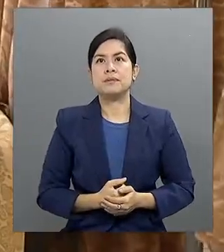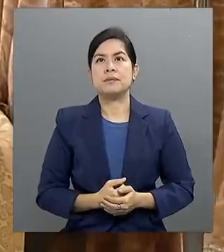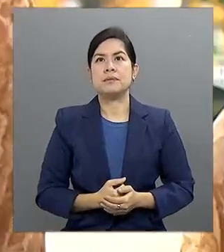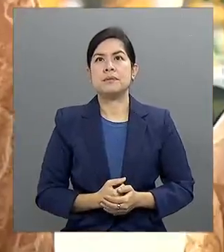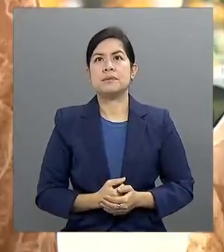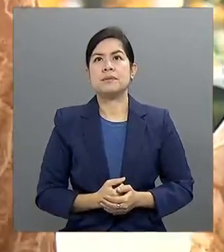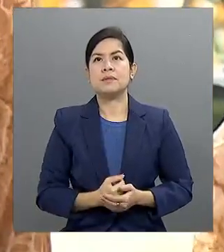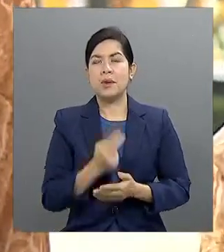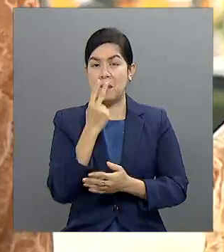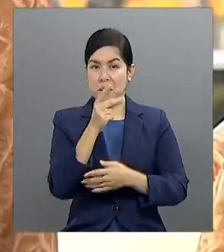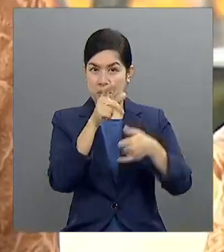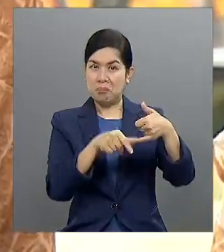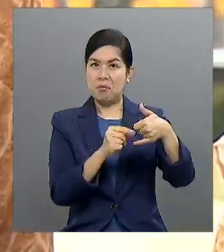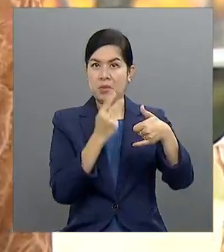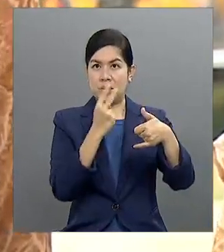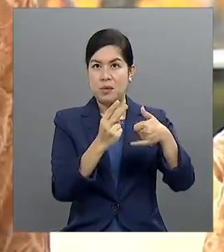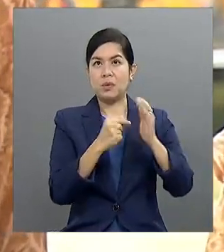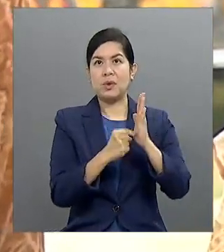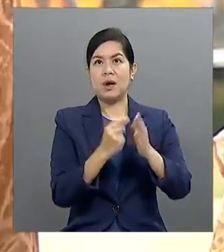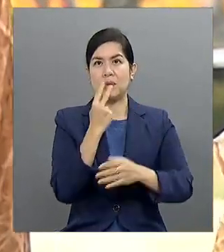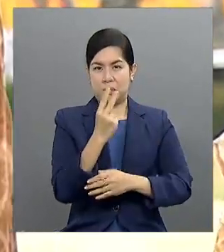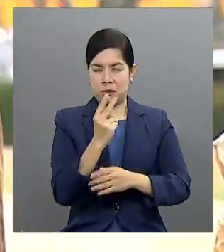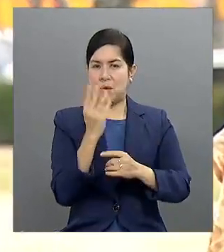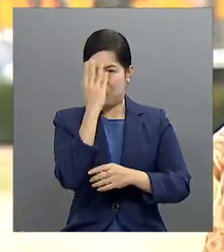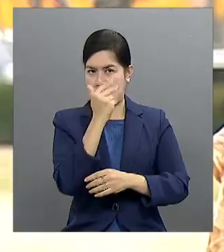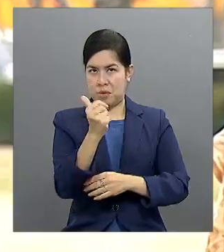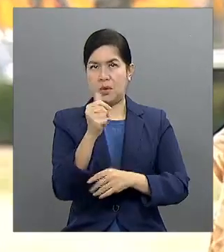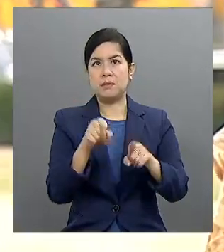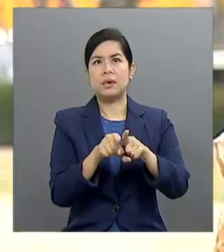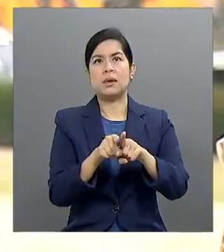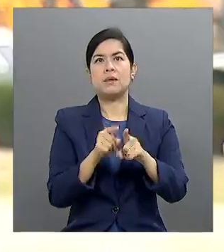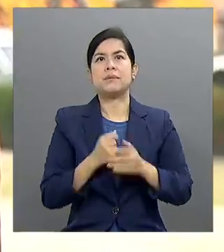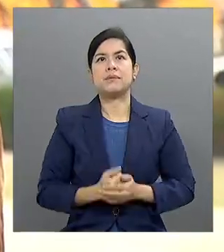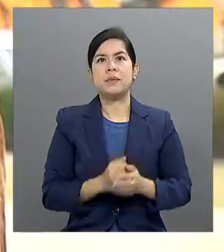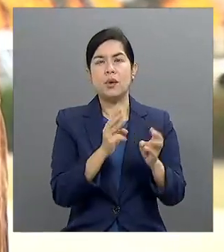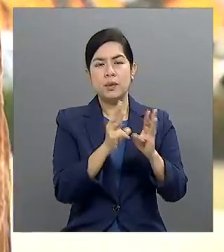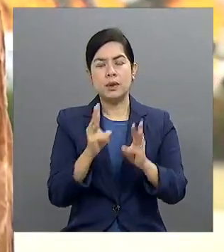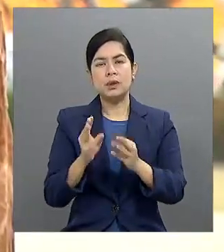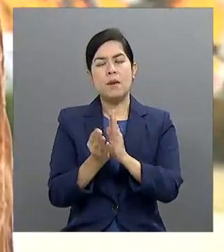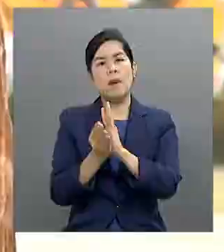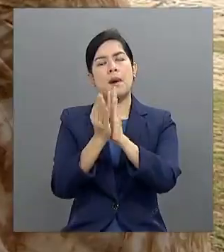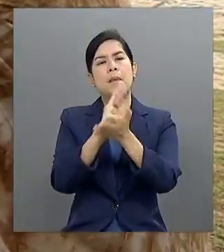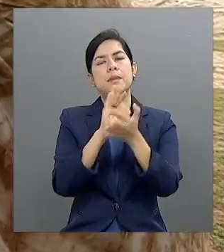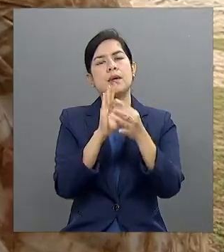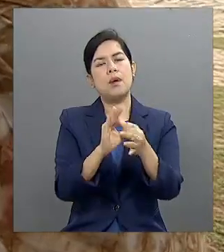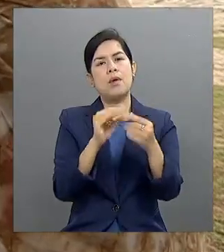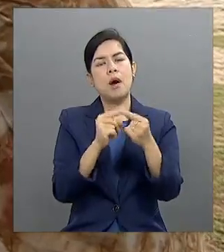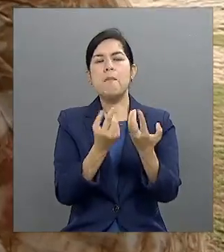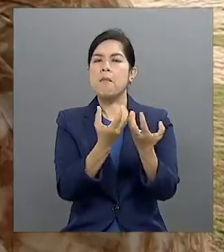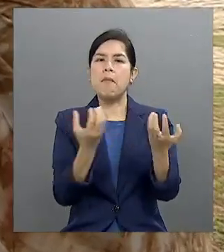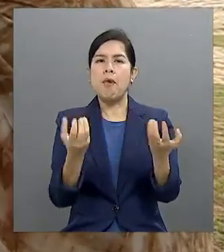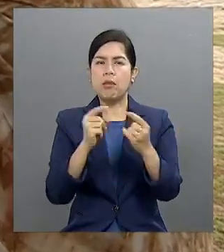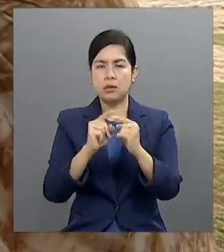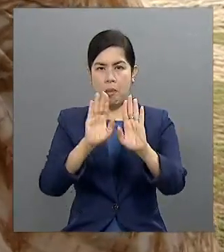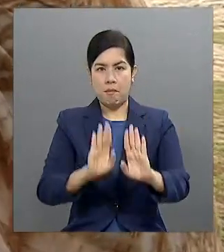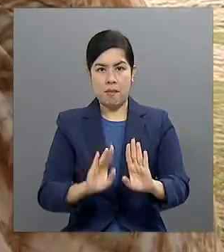มเนี่ยออกมาเท่แบบนี้เลยก็เป็นอีกหนึ่งในไอเดียในการพัฒนาในเรื่องของนวัตกรรมด้วยนะคะและอย่างตรงนี้ล่ะคะอย่างลวดลาย